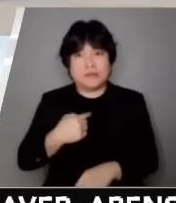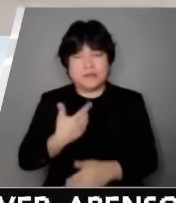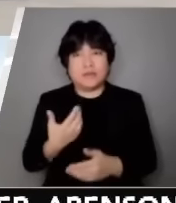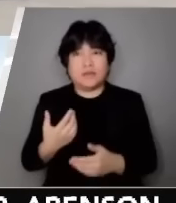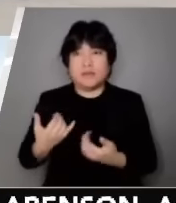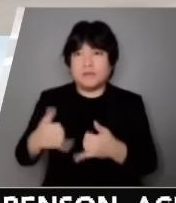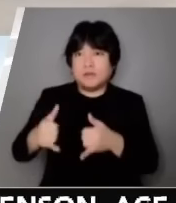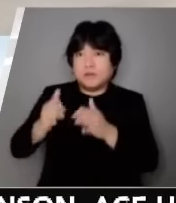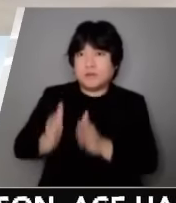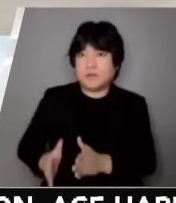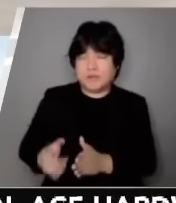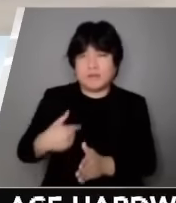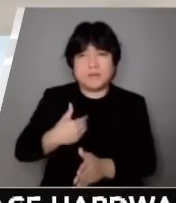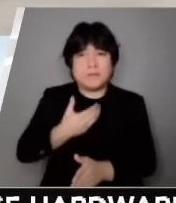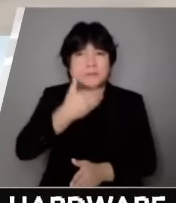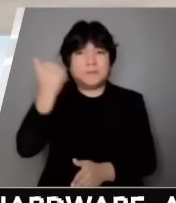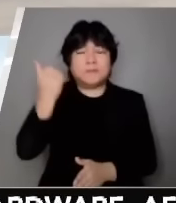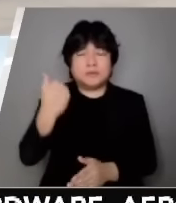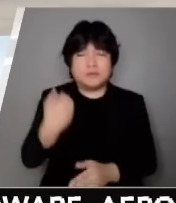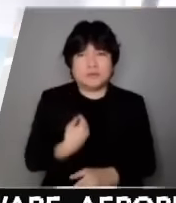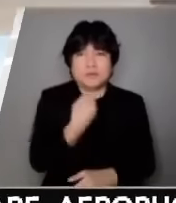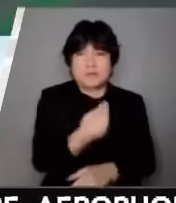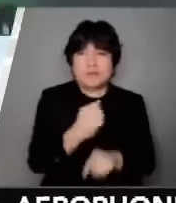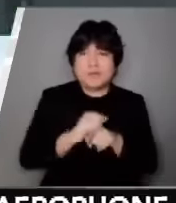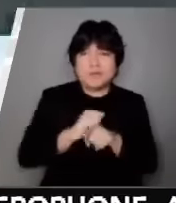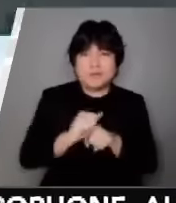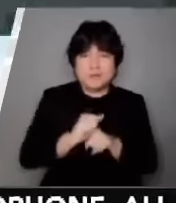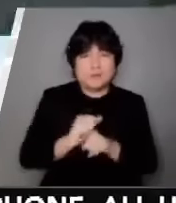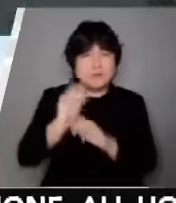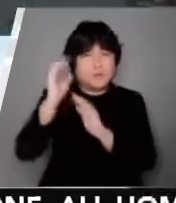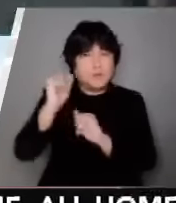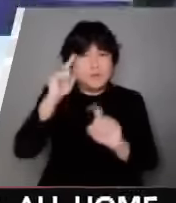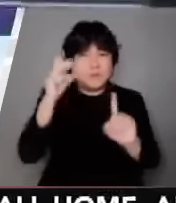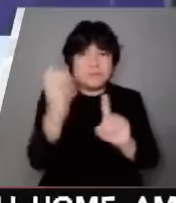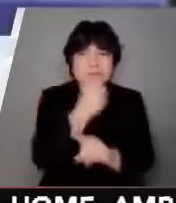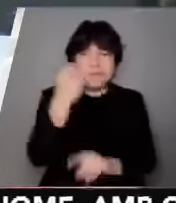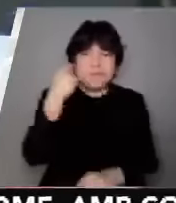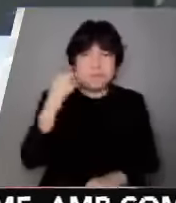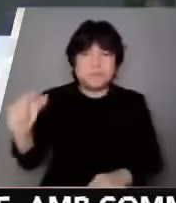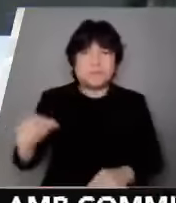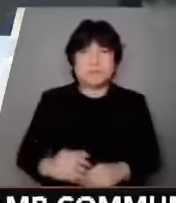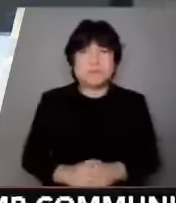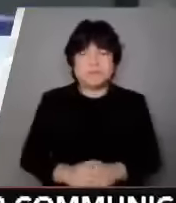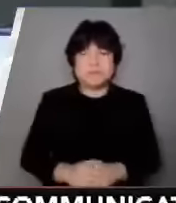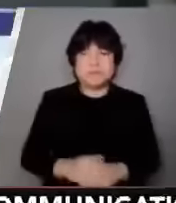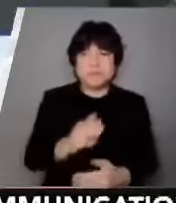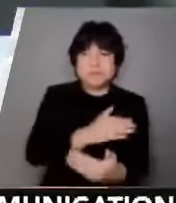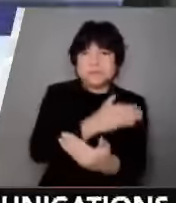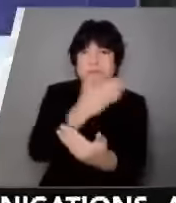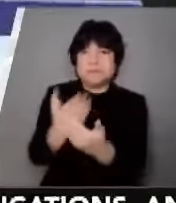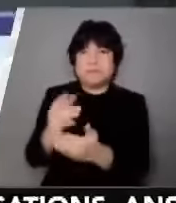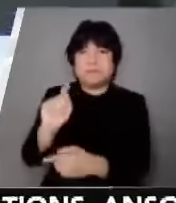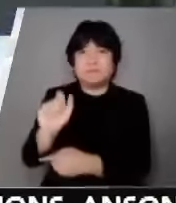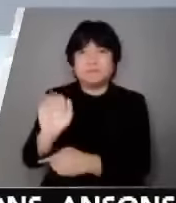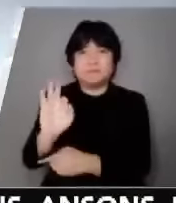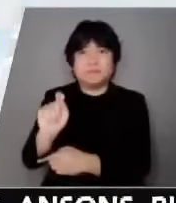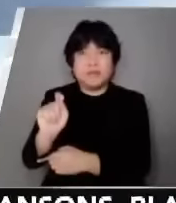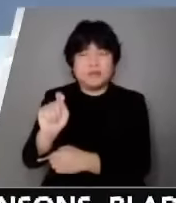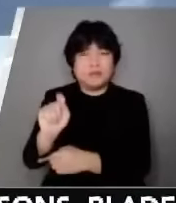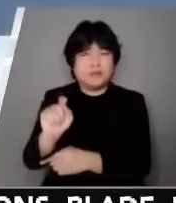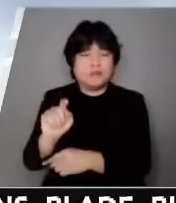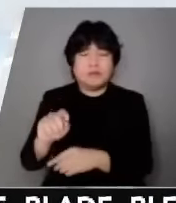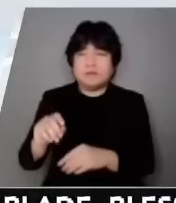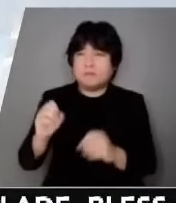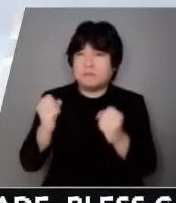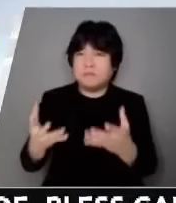yung best ko kada training para makamit ko rin po yung gold medal. Pagdating sa Taft Avenue, bahagyang bumagal ang parada nang lalong kumapal ang tao.